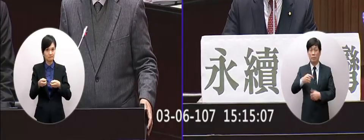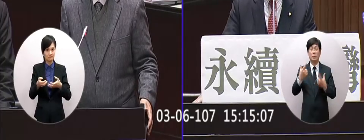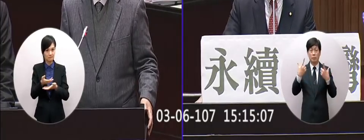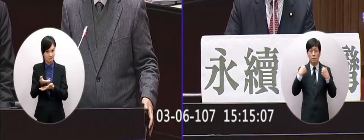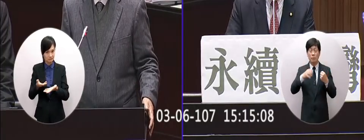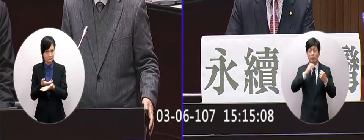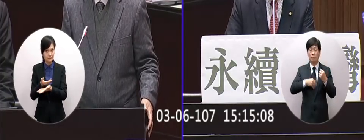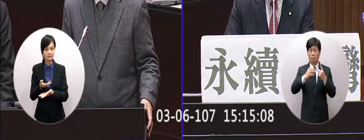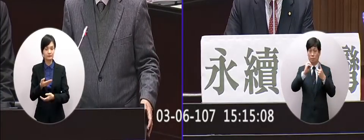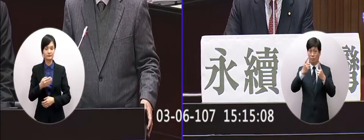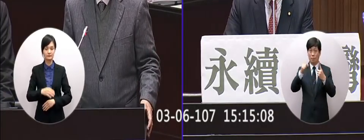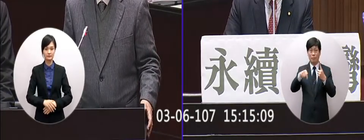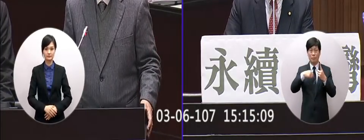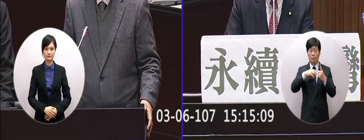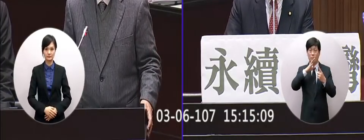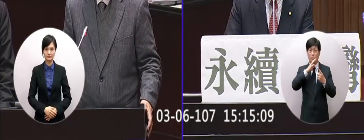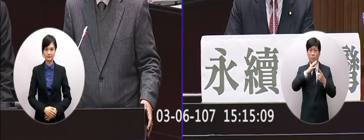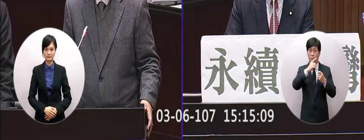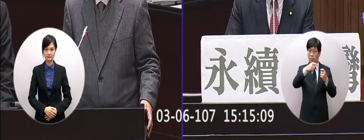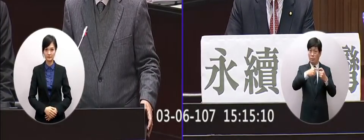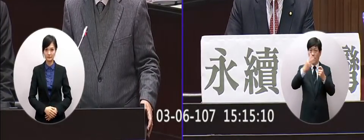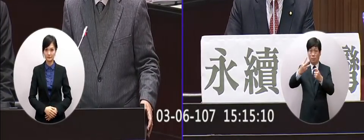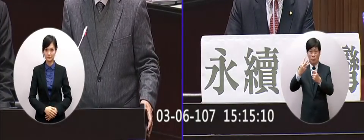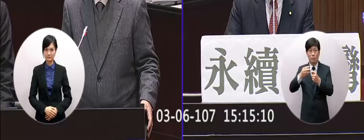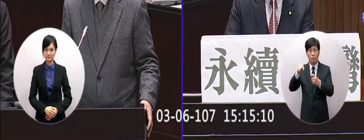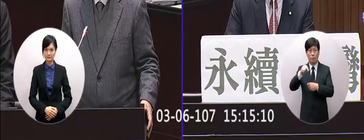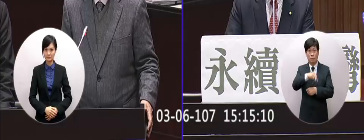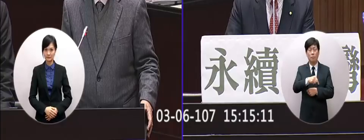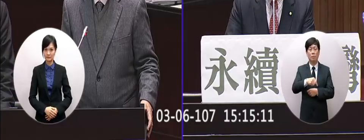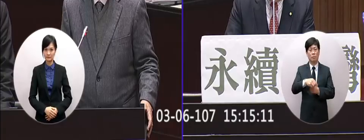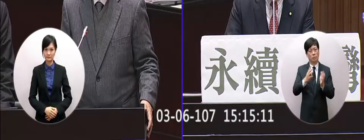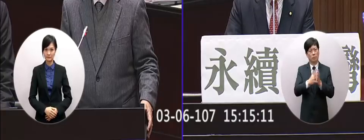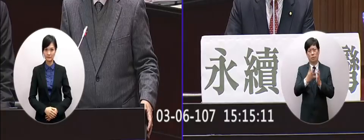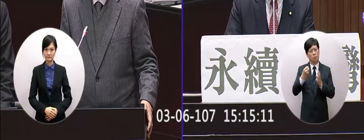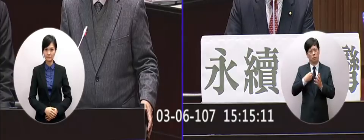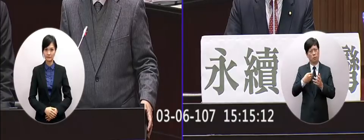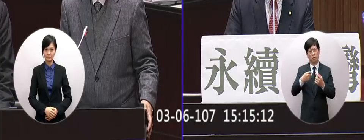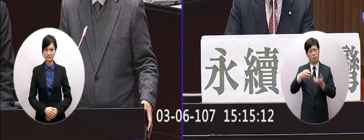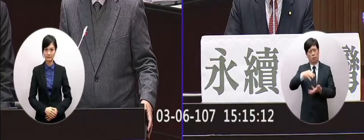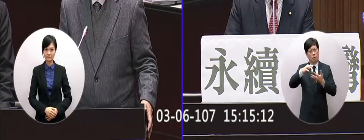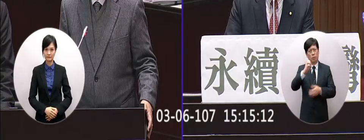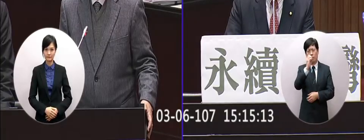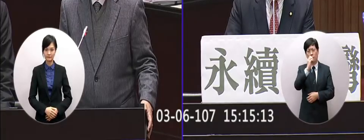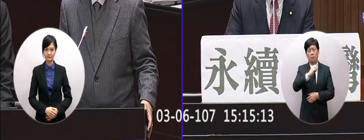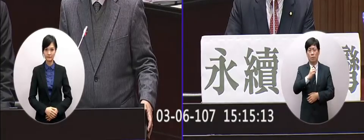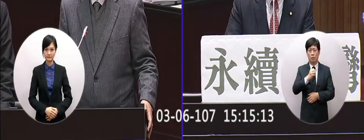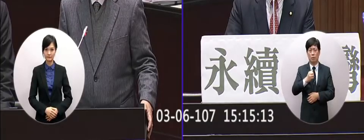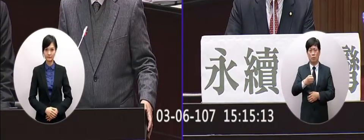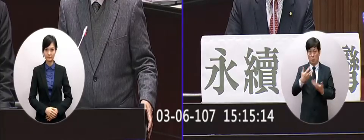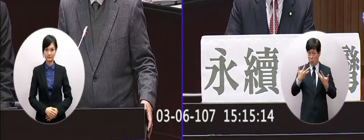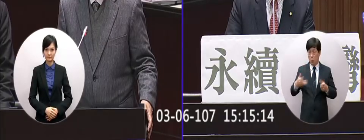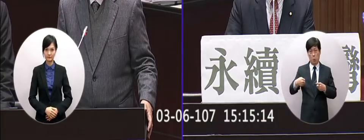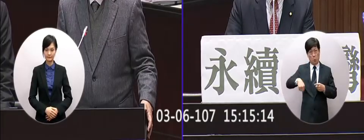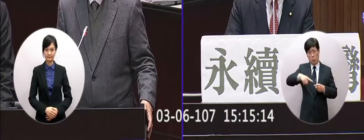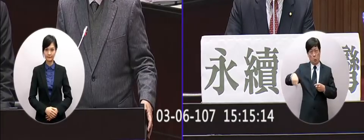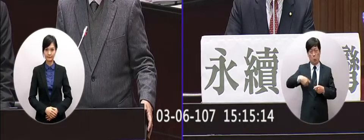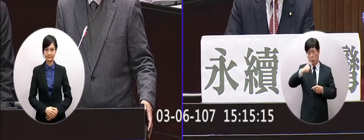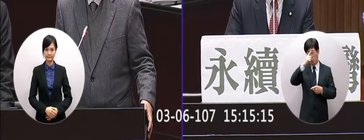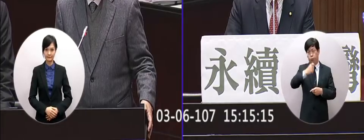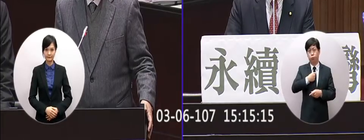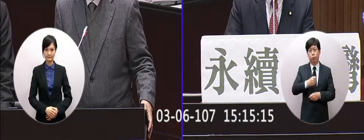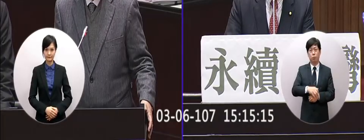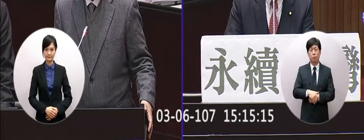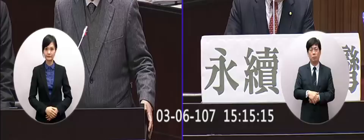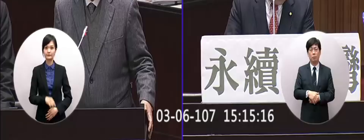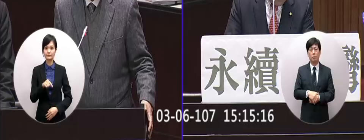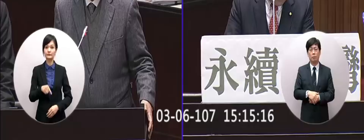期待，101这个部分在1年跟3年这个部分完全都没有被琢磨到，这是业界相当期待的一件事情。